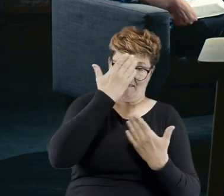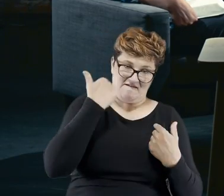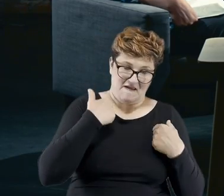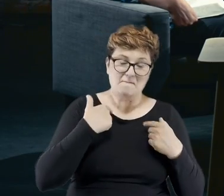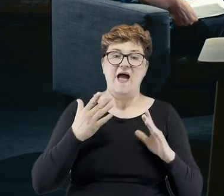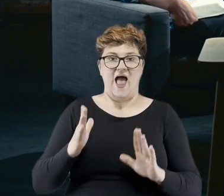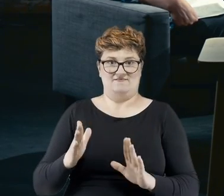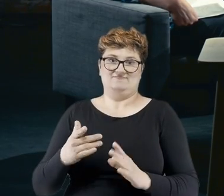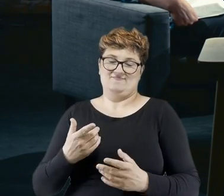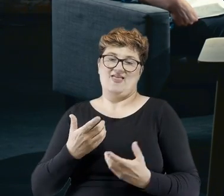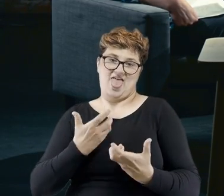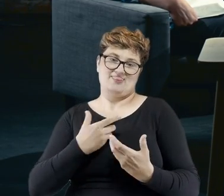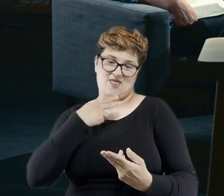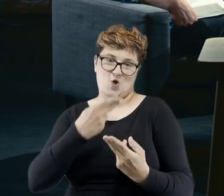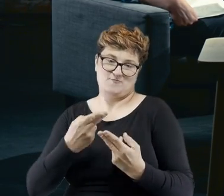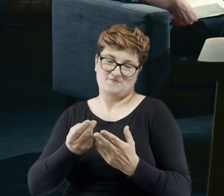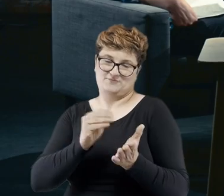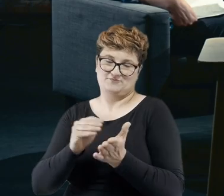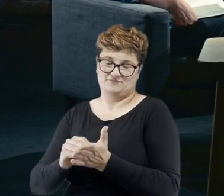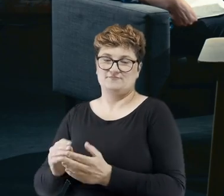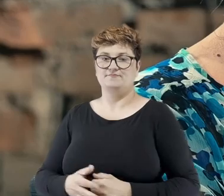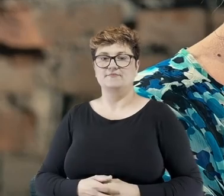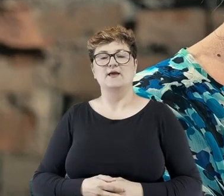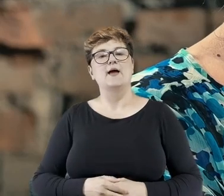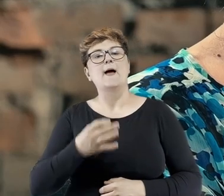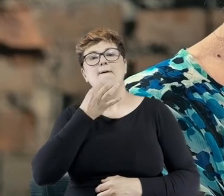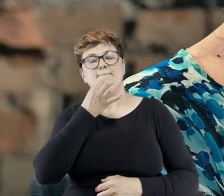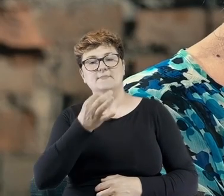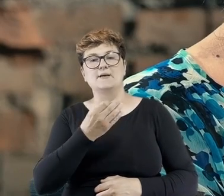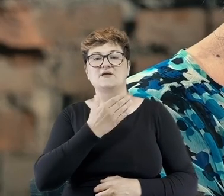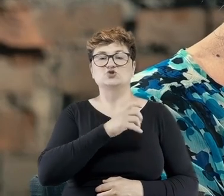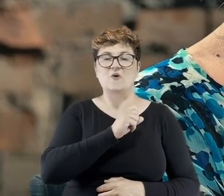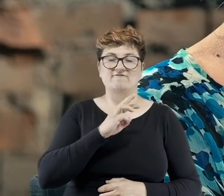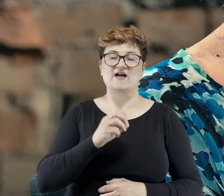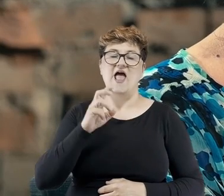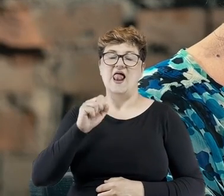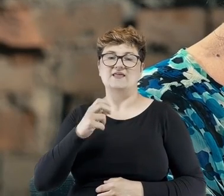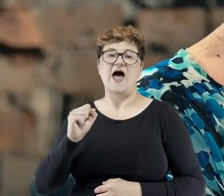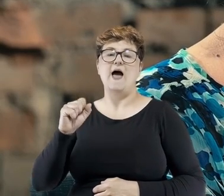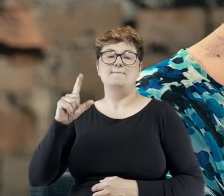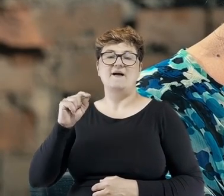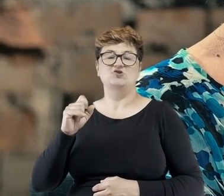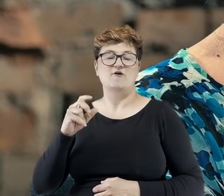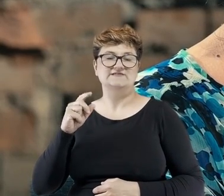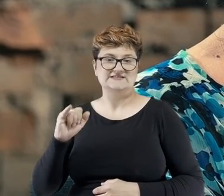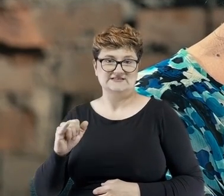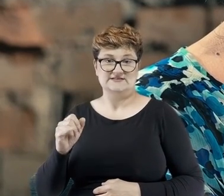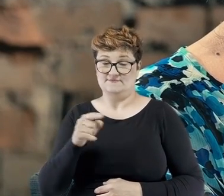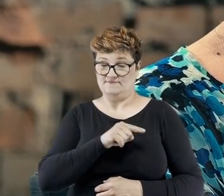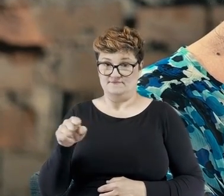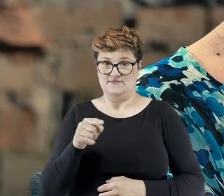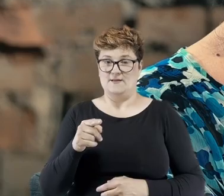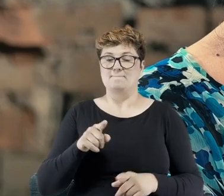ja, to chętnie coś dopowiemy. Czy Mieczysław i Helena Pawlikowscy, to mówimy